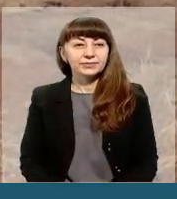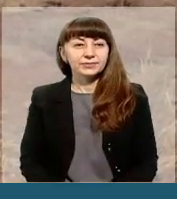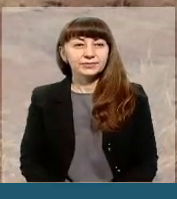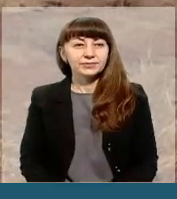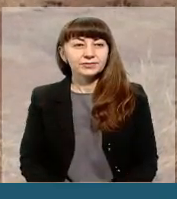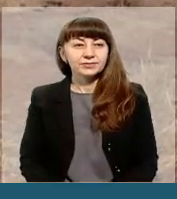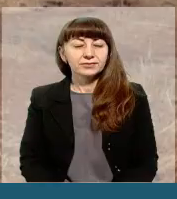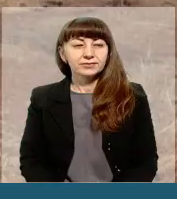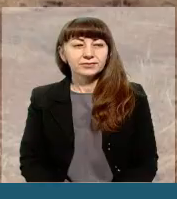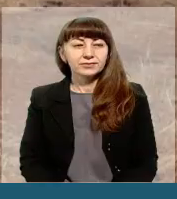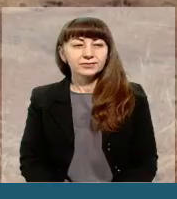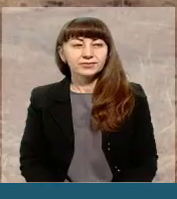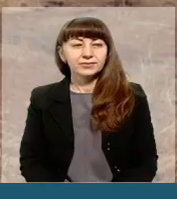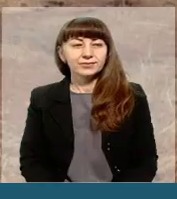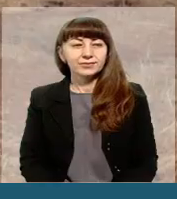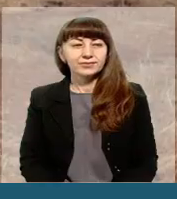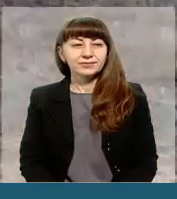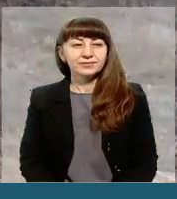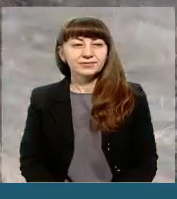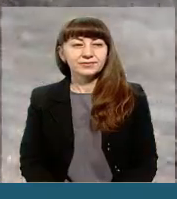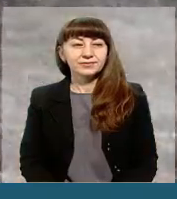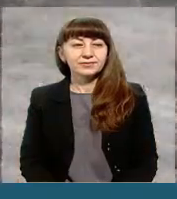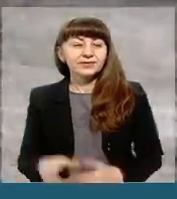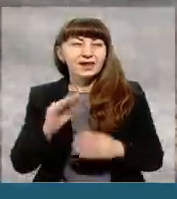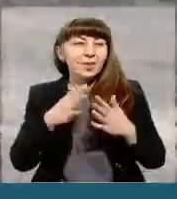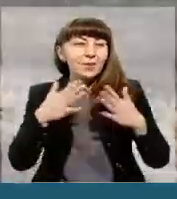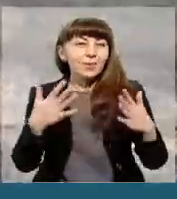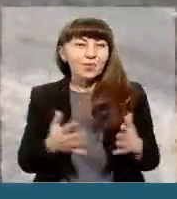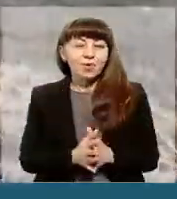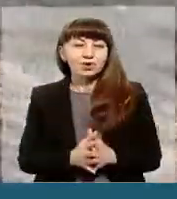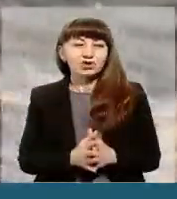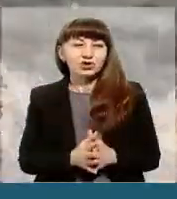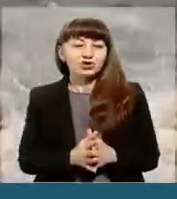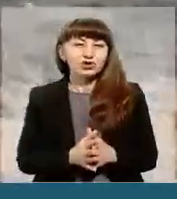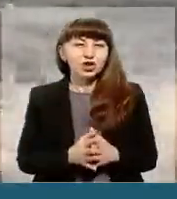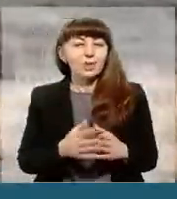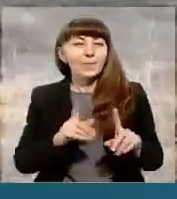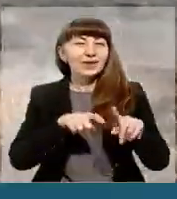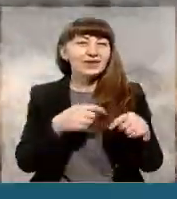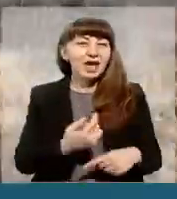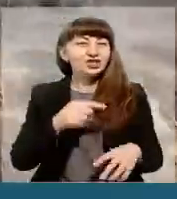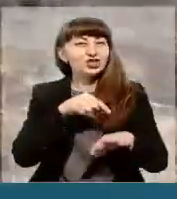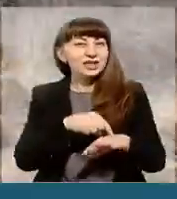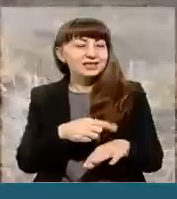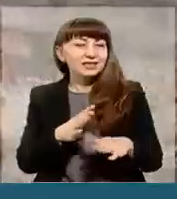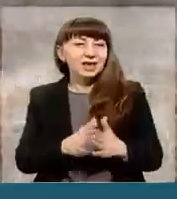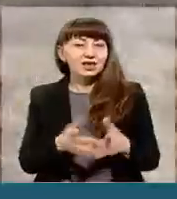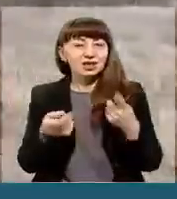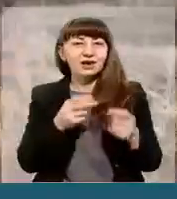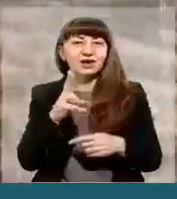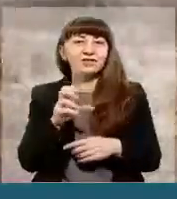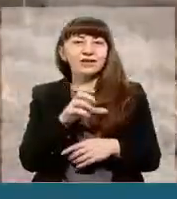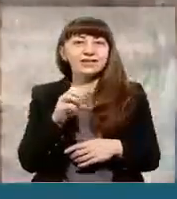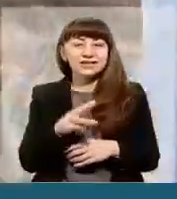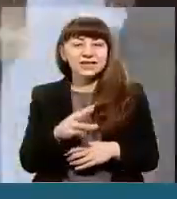Какие призы? Секрет. Секрет? Да. Для еще большей мотивации ребят и настроения педагоги организовали квест-игру.